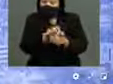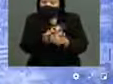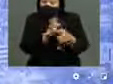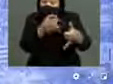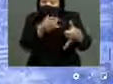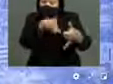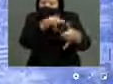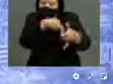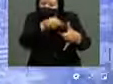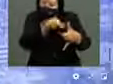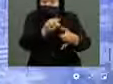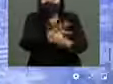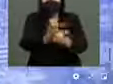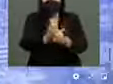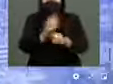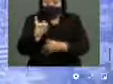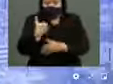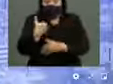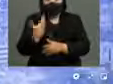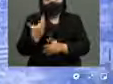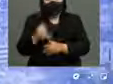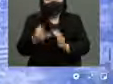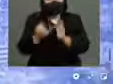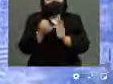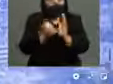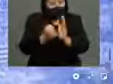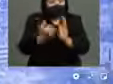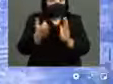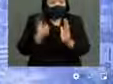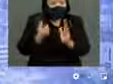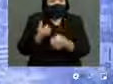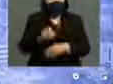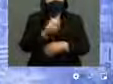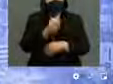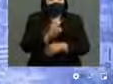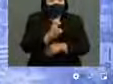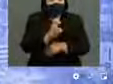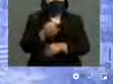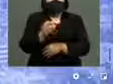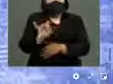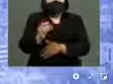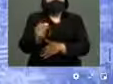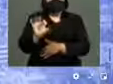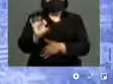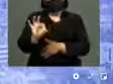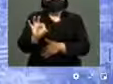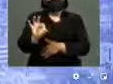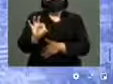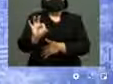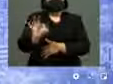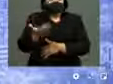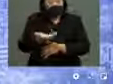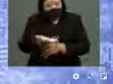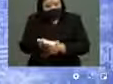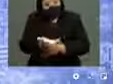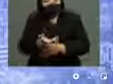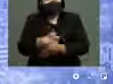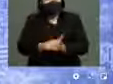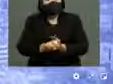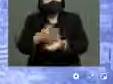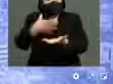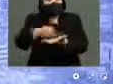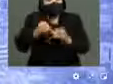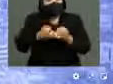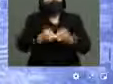แขวนขึ้นไว้นะครับ17 18 19นะครับขอพี่น้องสื่อมวลชนได้นำไปเสนอกับพี่น้องประชาชน